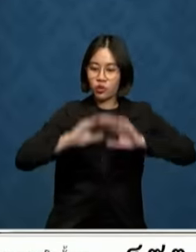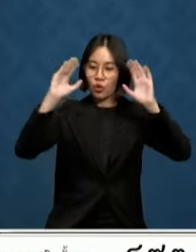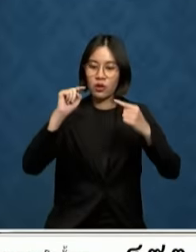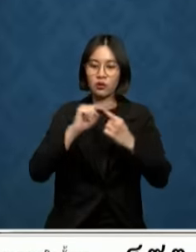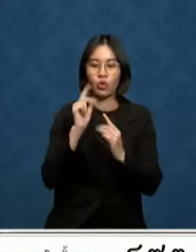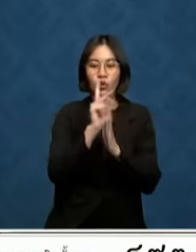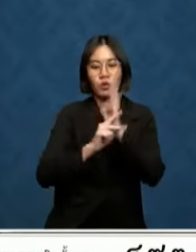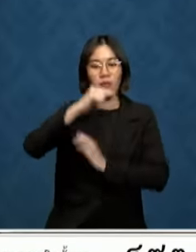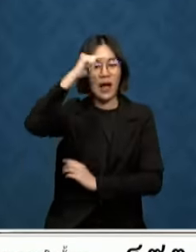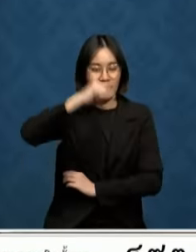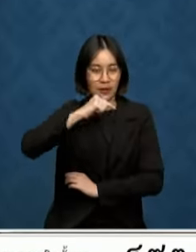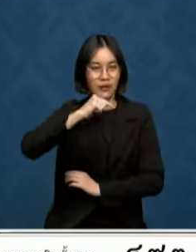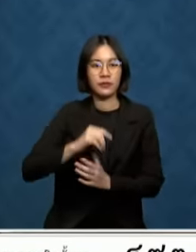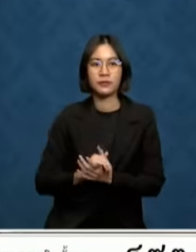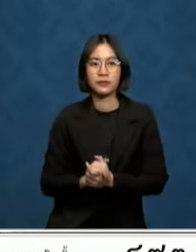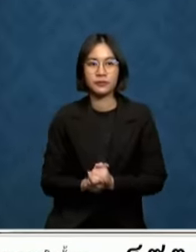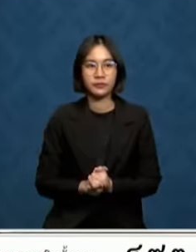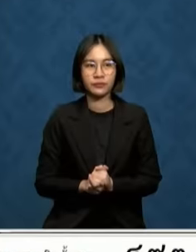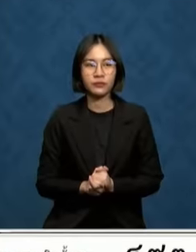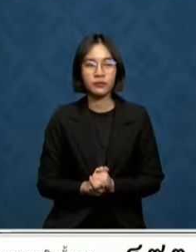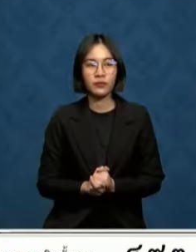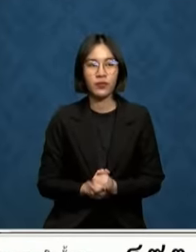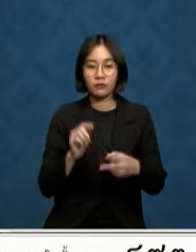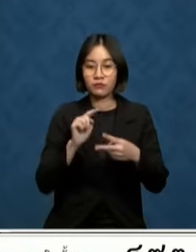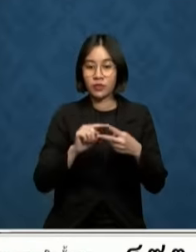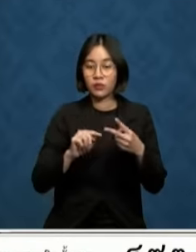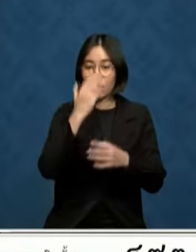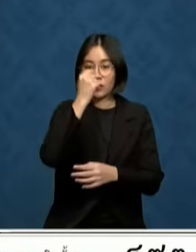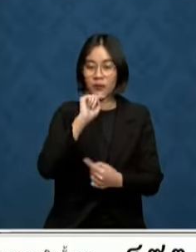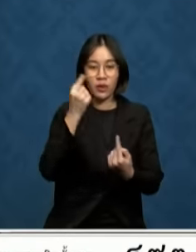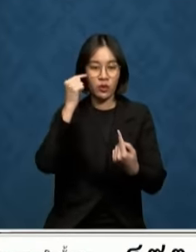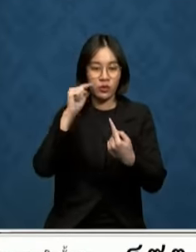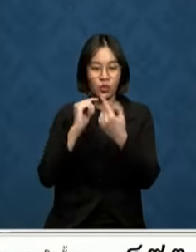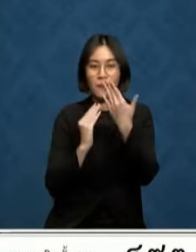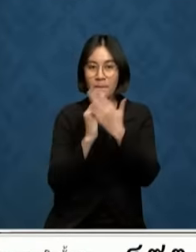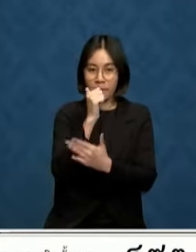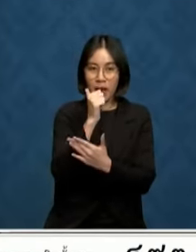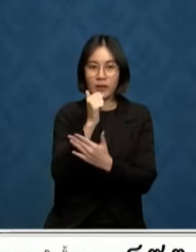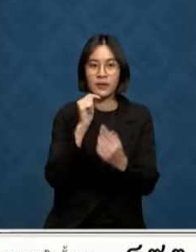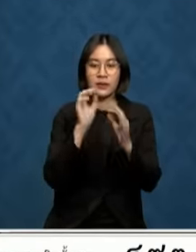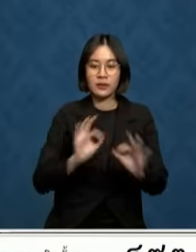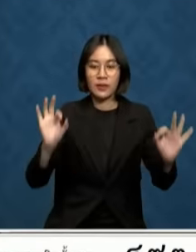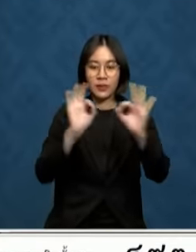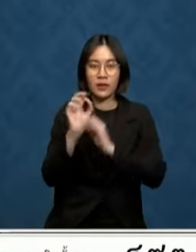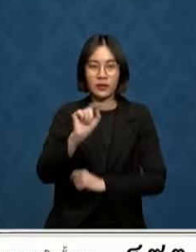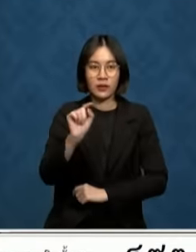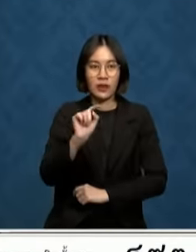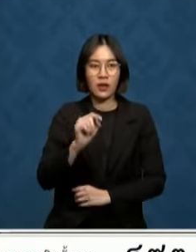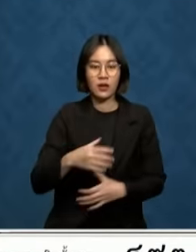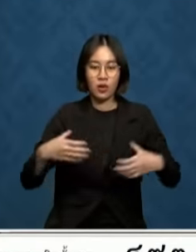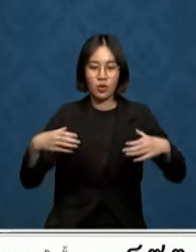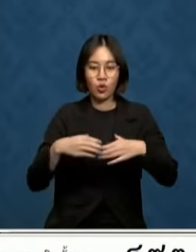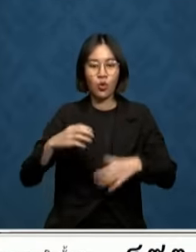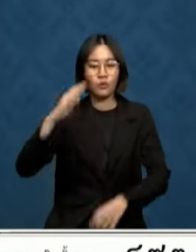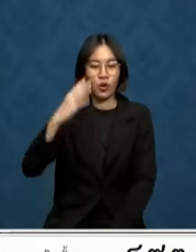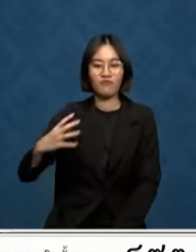ให้มากที่สุดเท่าที่จะเป็นไปได้ซึงทั้หมดนี้กเพื่อบรรุวัตถุประสงค์ที่สำคัญคือ คณะรัฐ